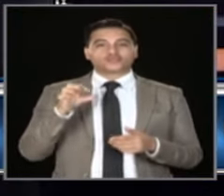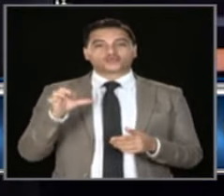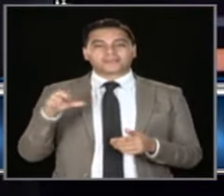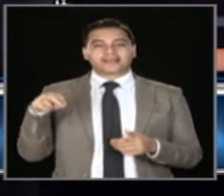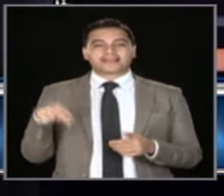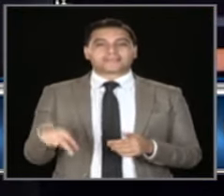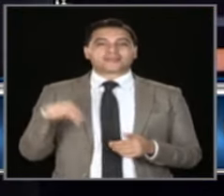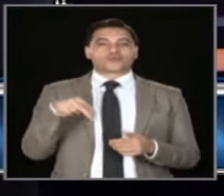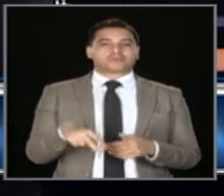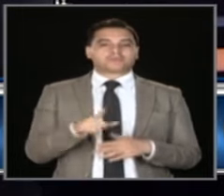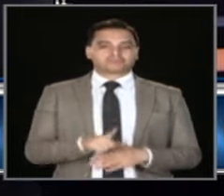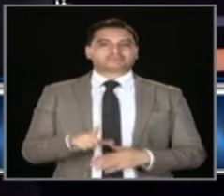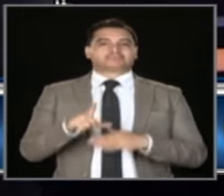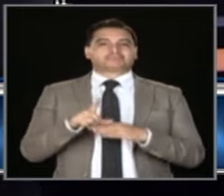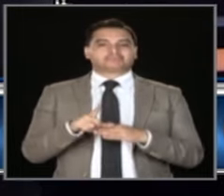1988،